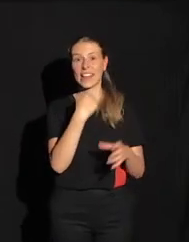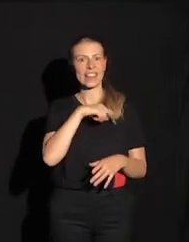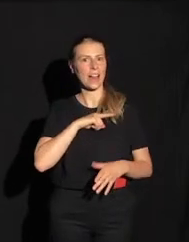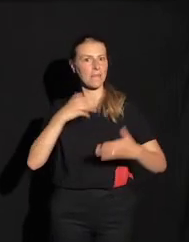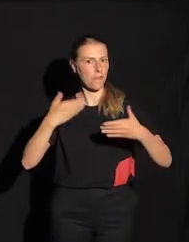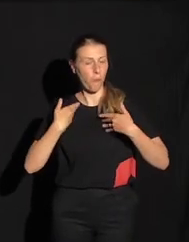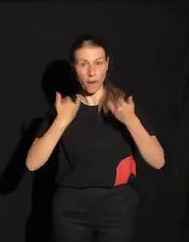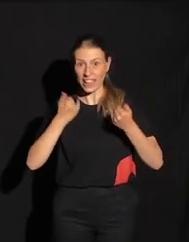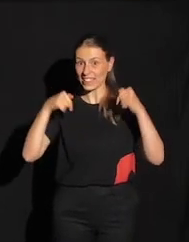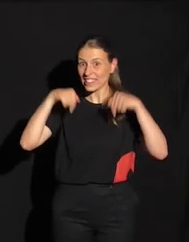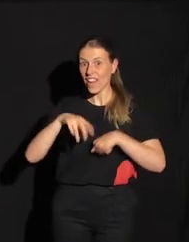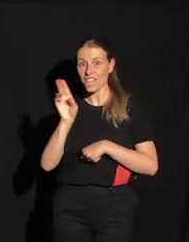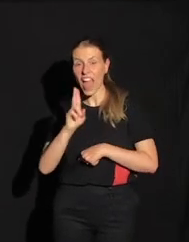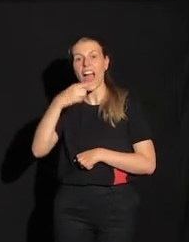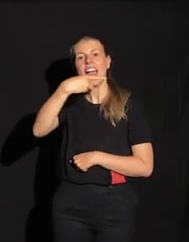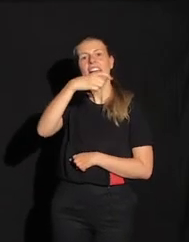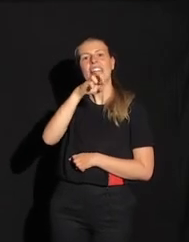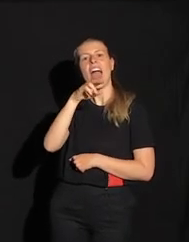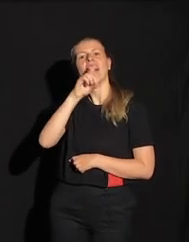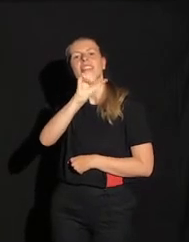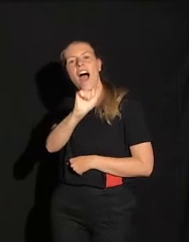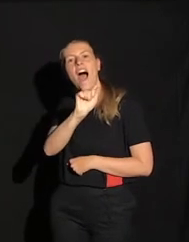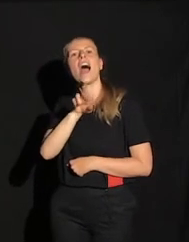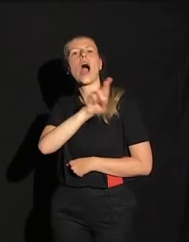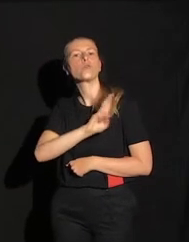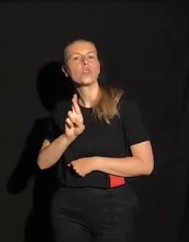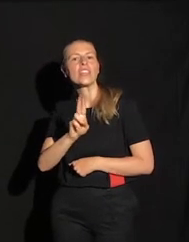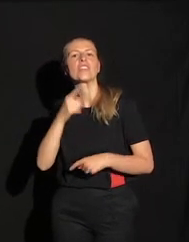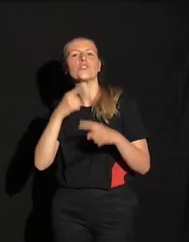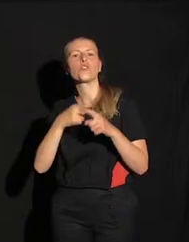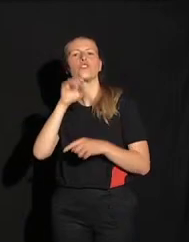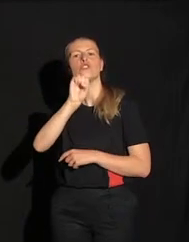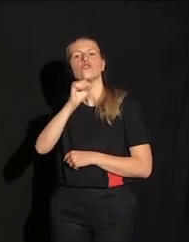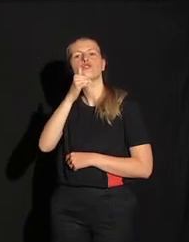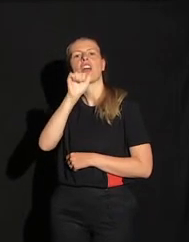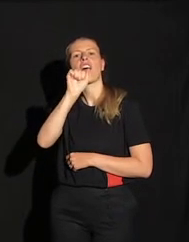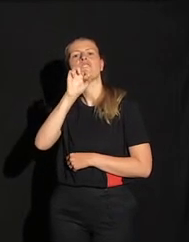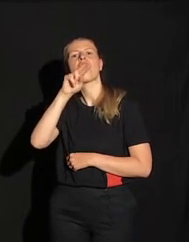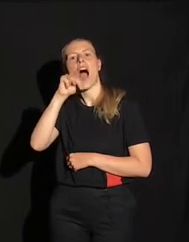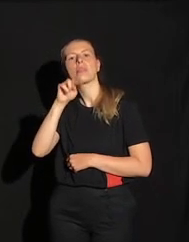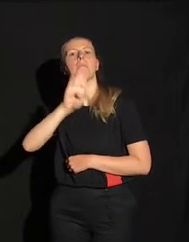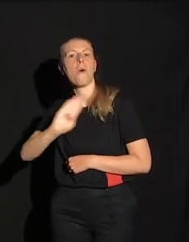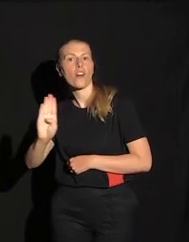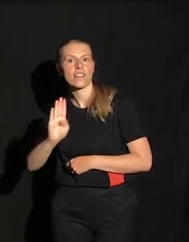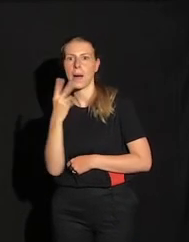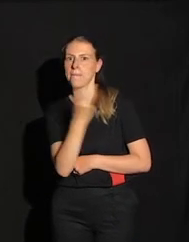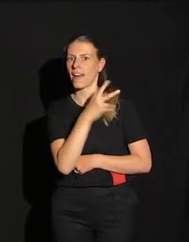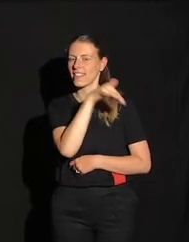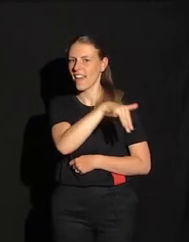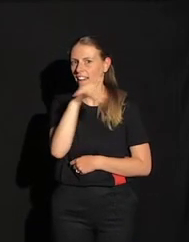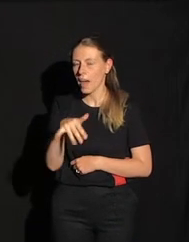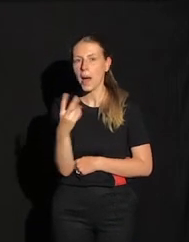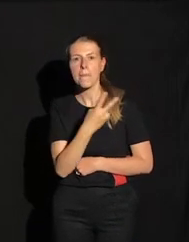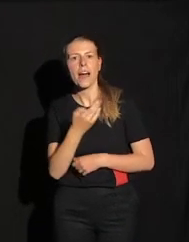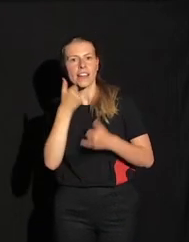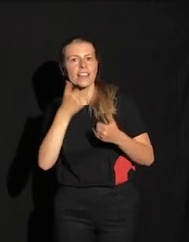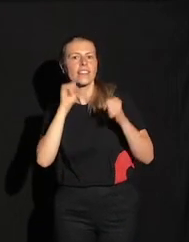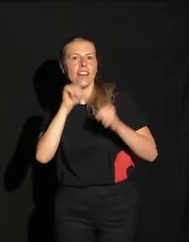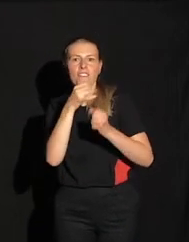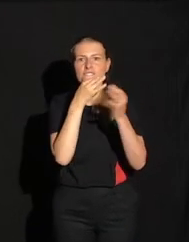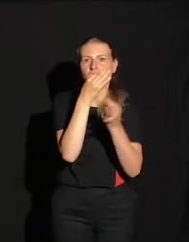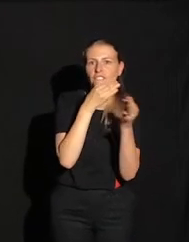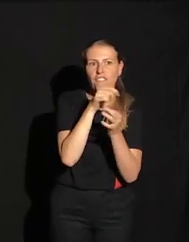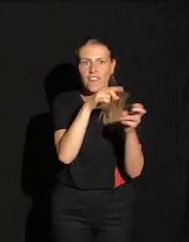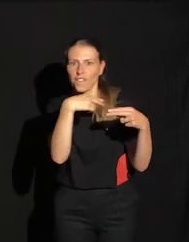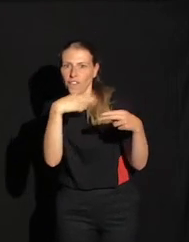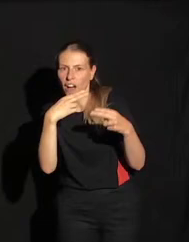Gerda Raudonikis und Stefan Bogdol sind und uns einige Fragen beantworten werden zu der Probenarbeit und was